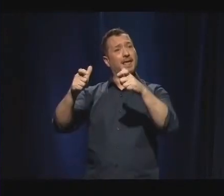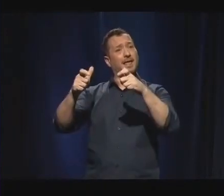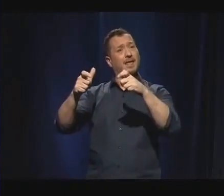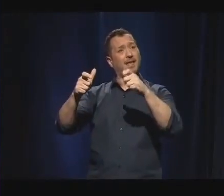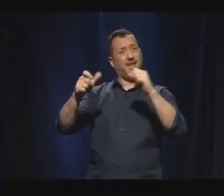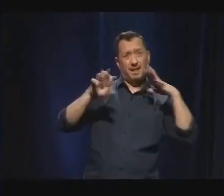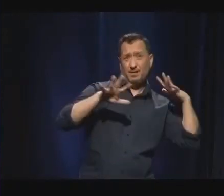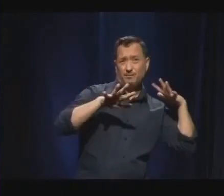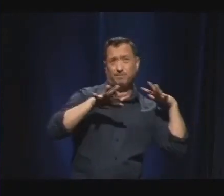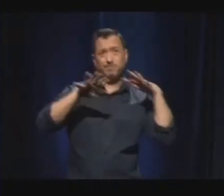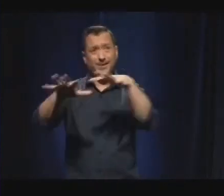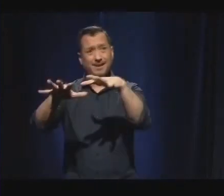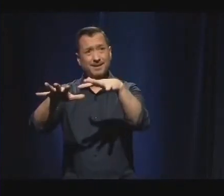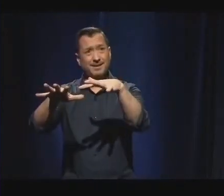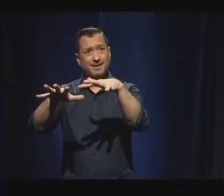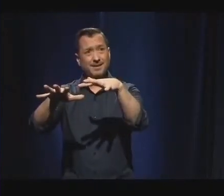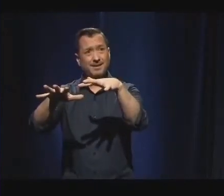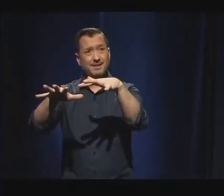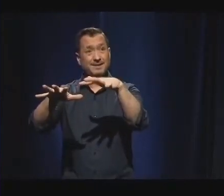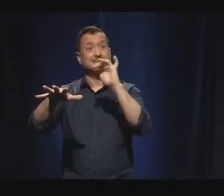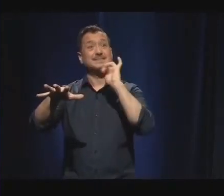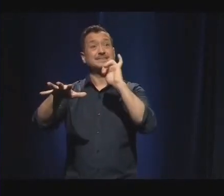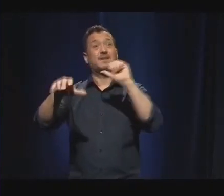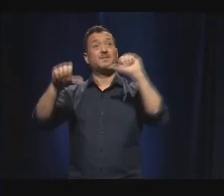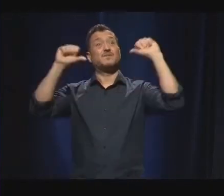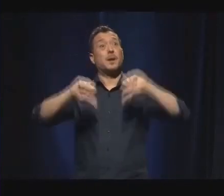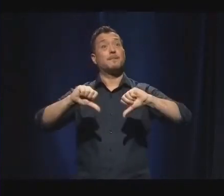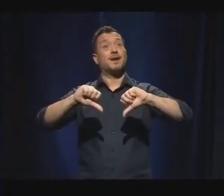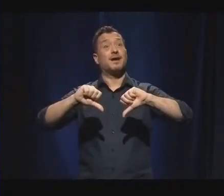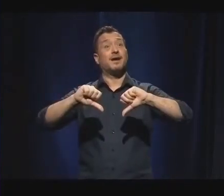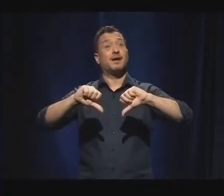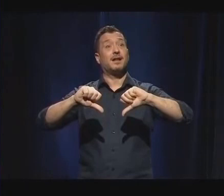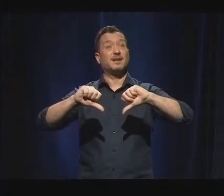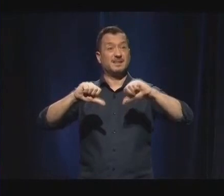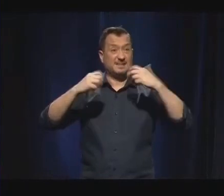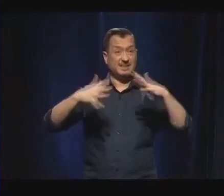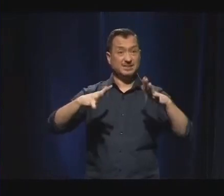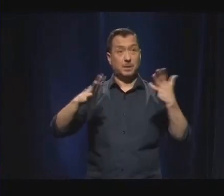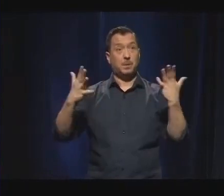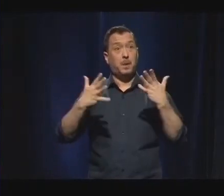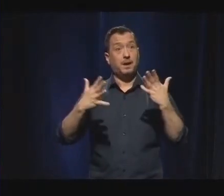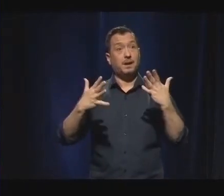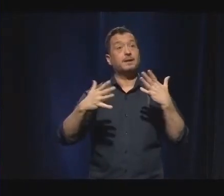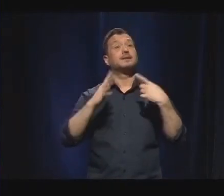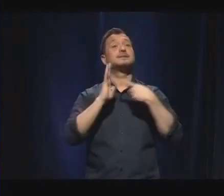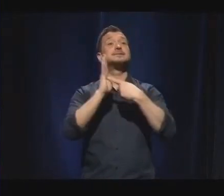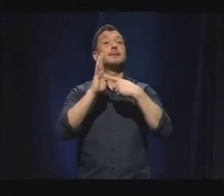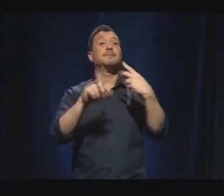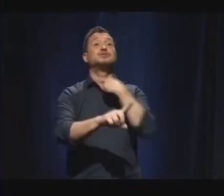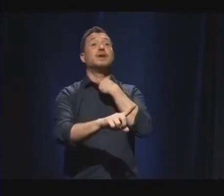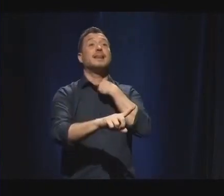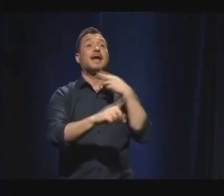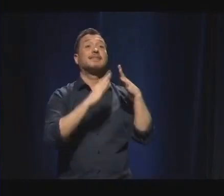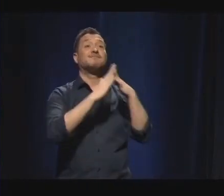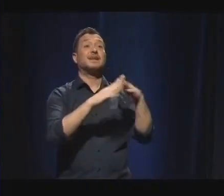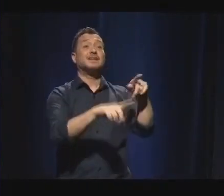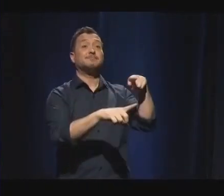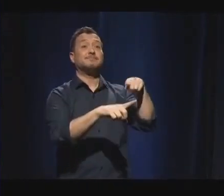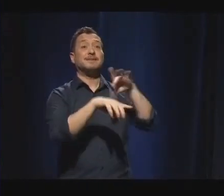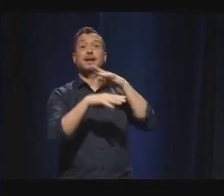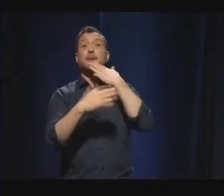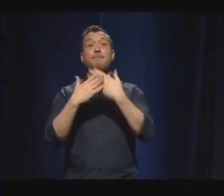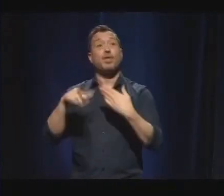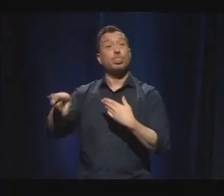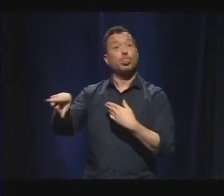Donc, si ça va mal, puis déjà c'est serré, mettons, dans la Naudière, à Joliette, à Terrebonne, c'est les